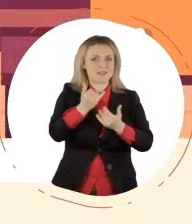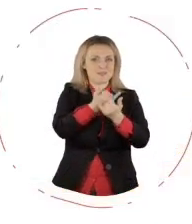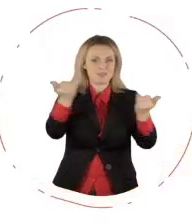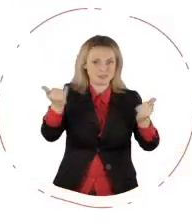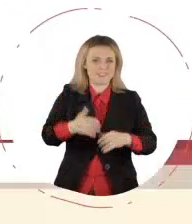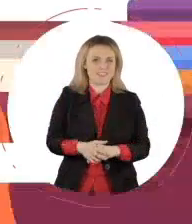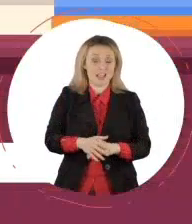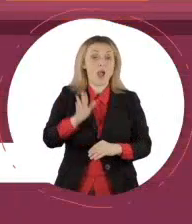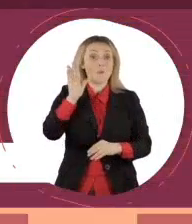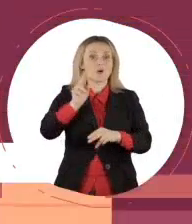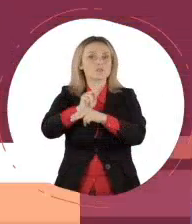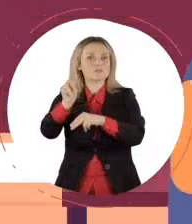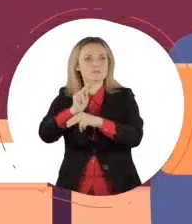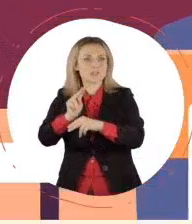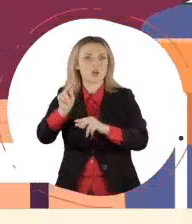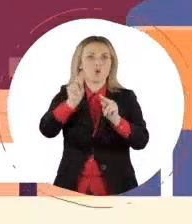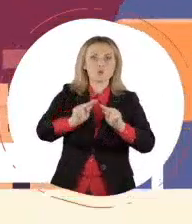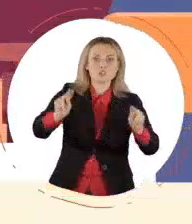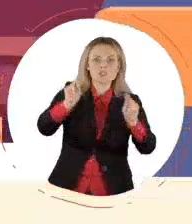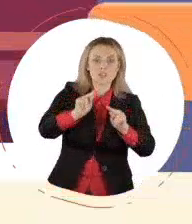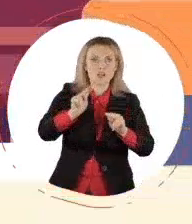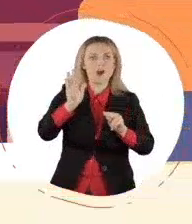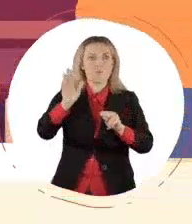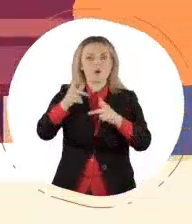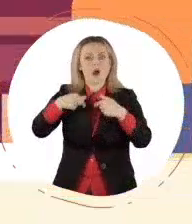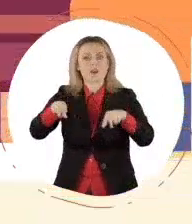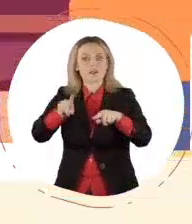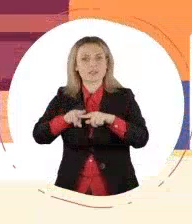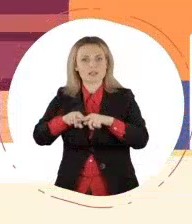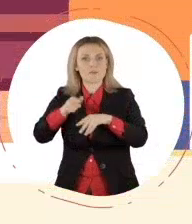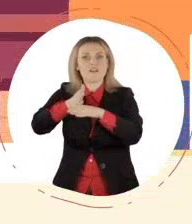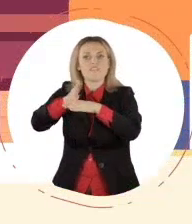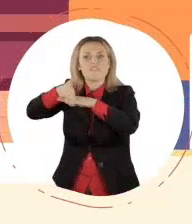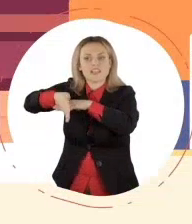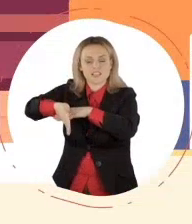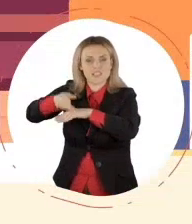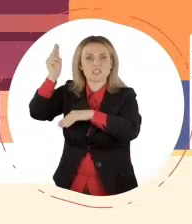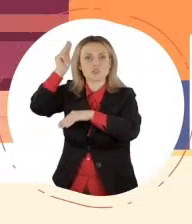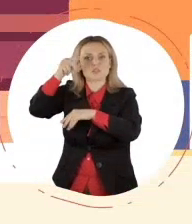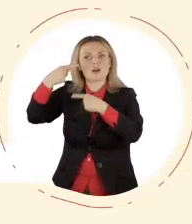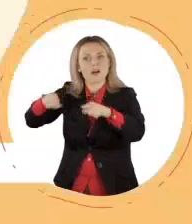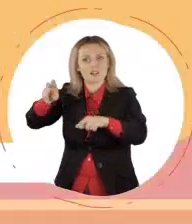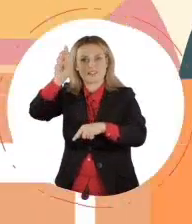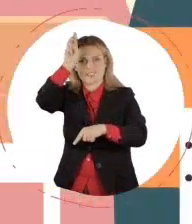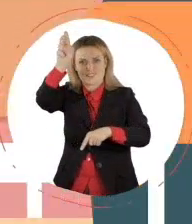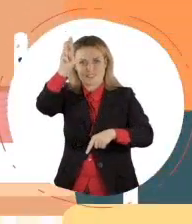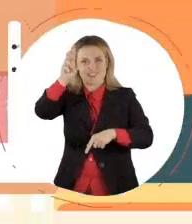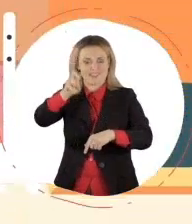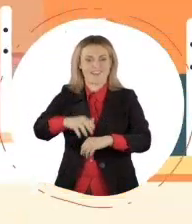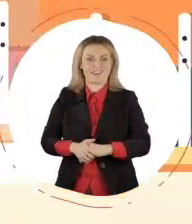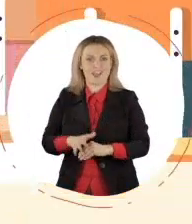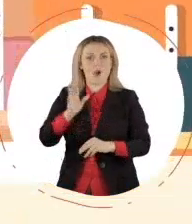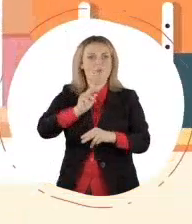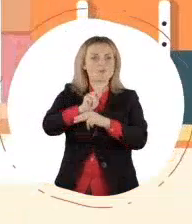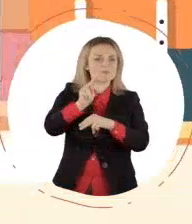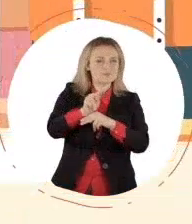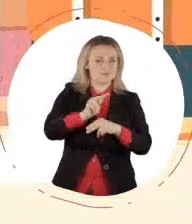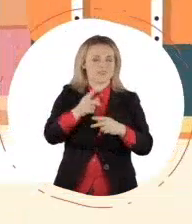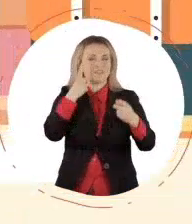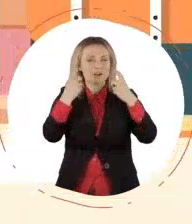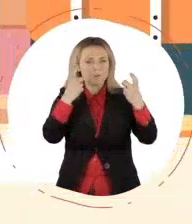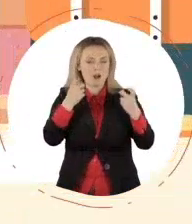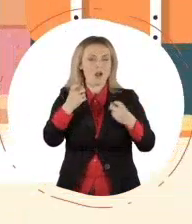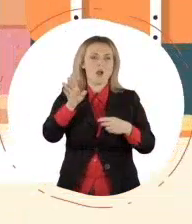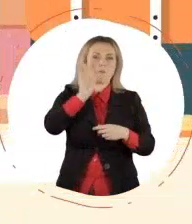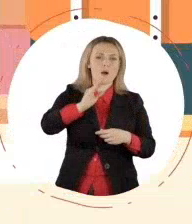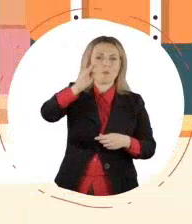tinerilor. Vom instrui cadrele didactice și le vom organiza vizite de studiu în alte țări. Vom informa și instrui părinții,